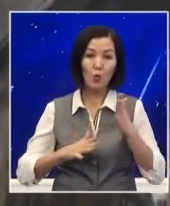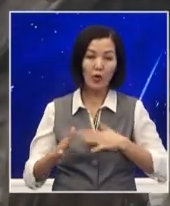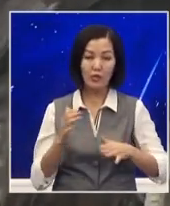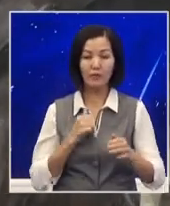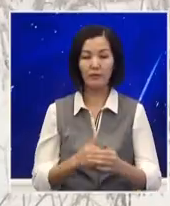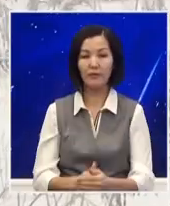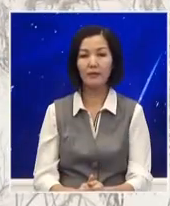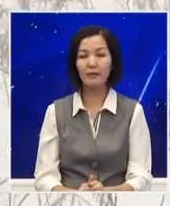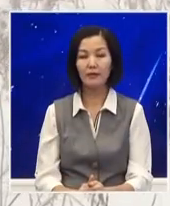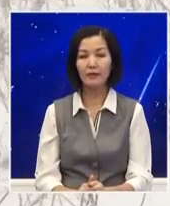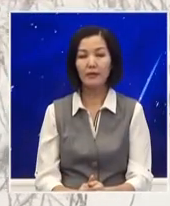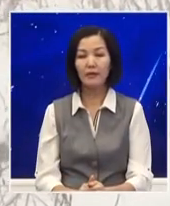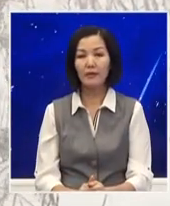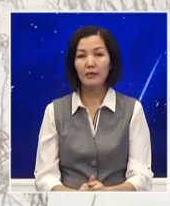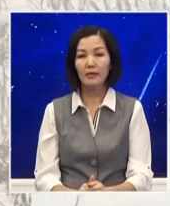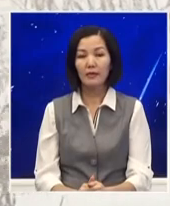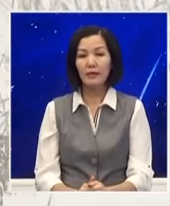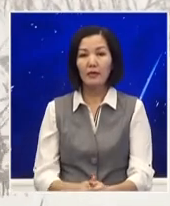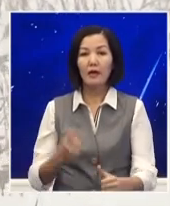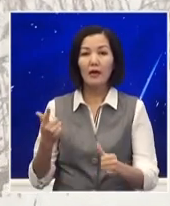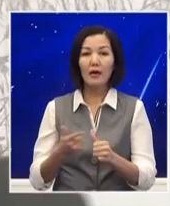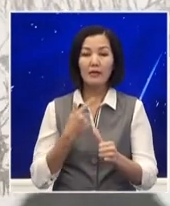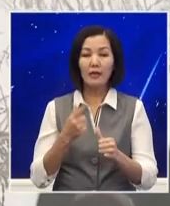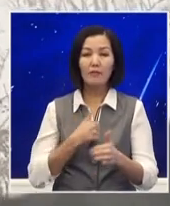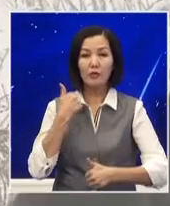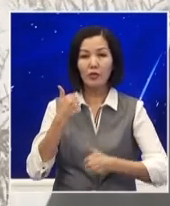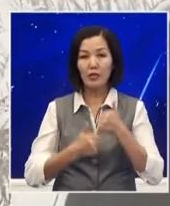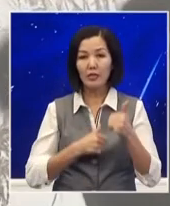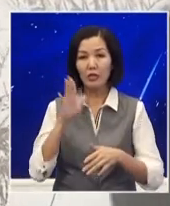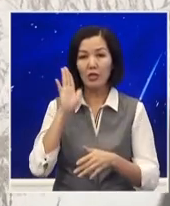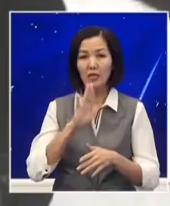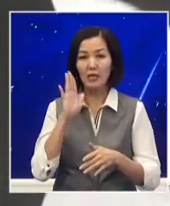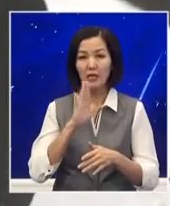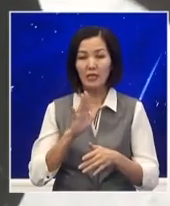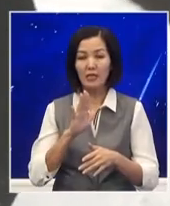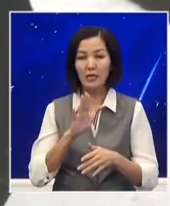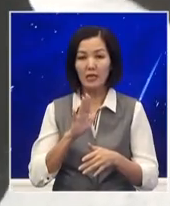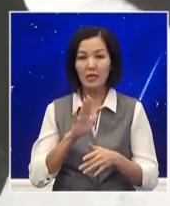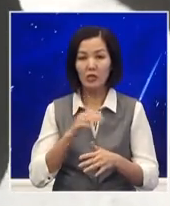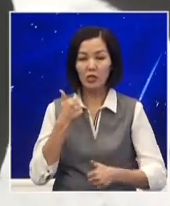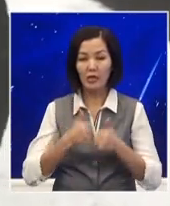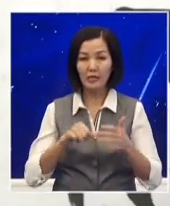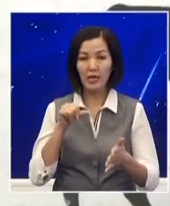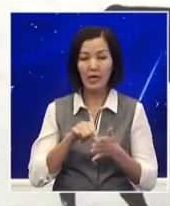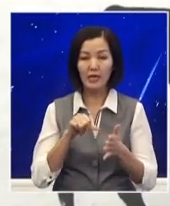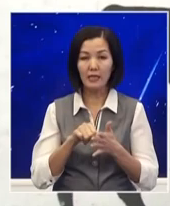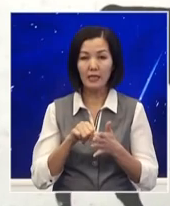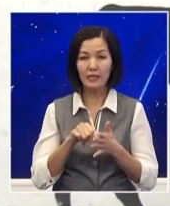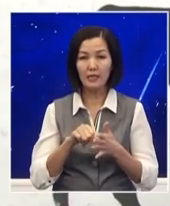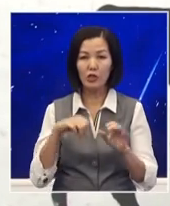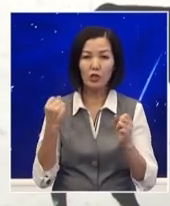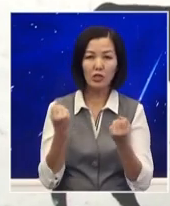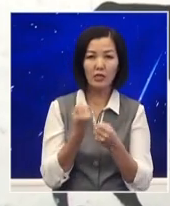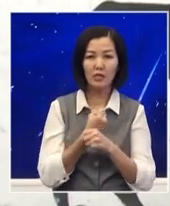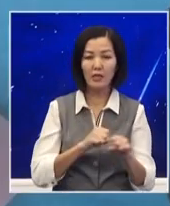қуанышымда шек жоқ. Айта кетерлігі, аталмыш сайыста тазиттерде тасада қалмады, сынға түсті. Желдей жылдам